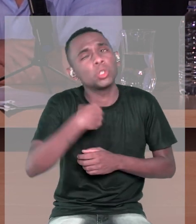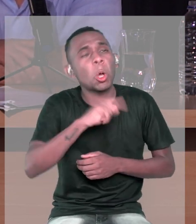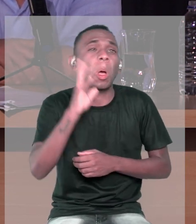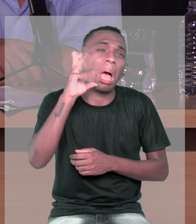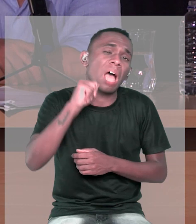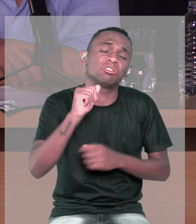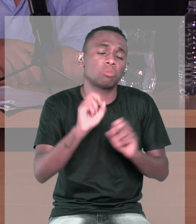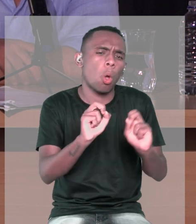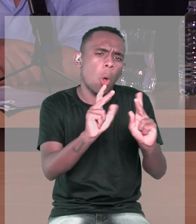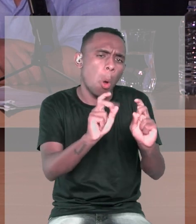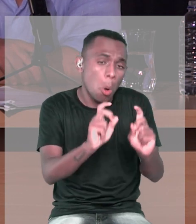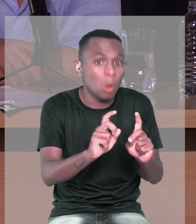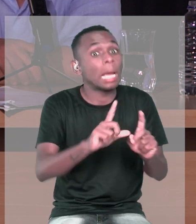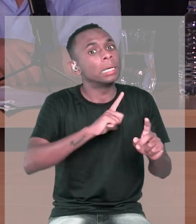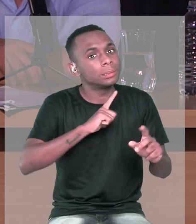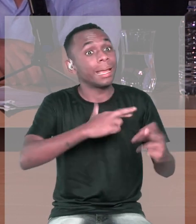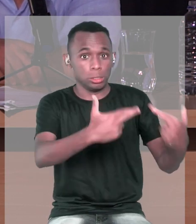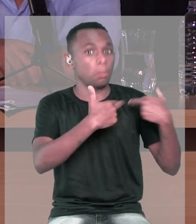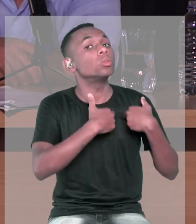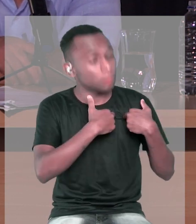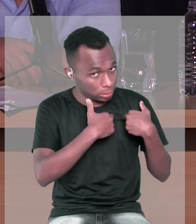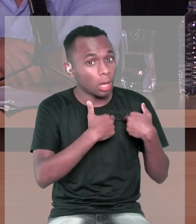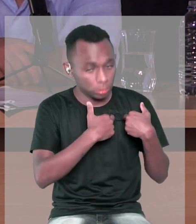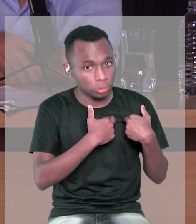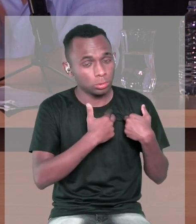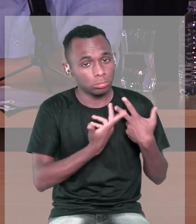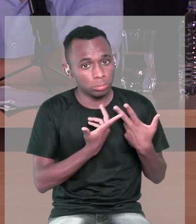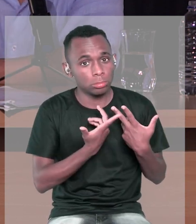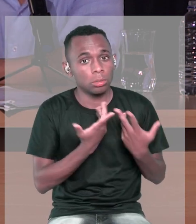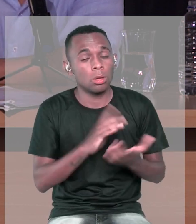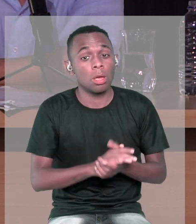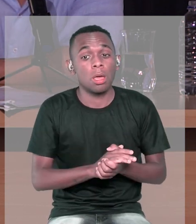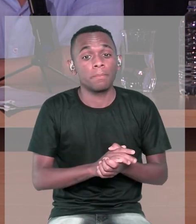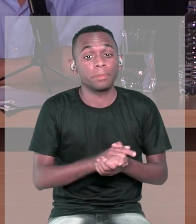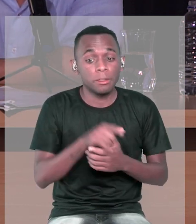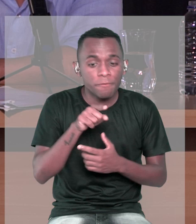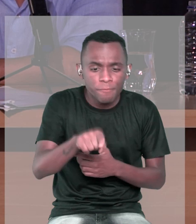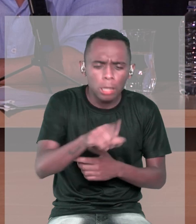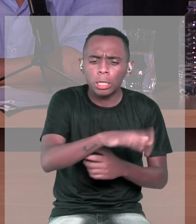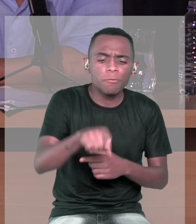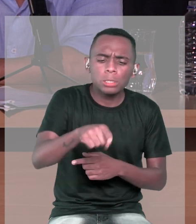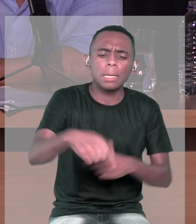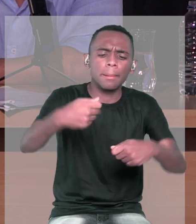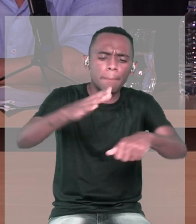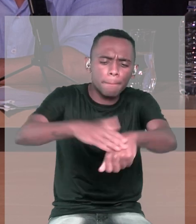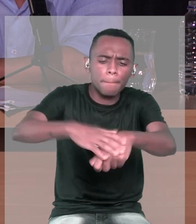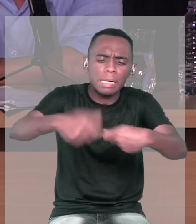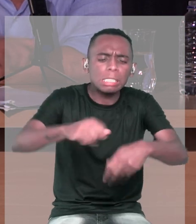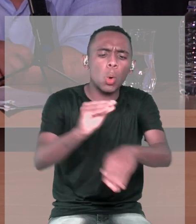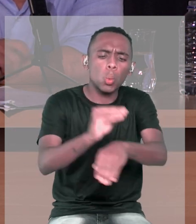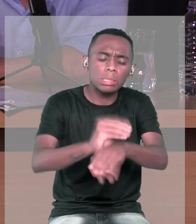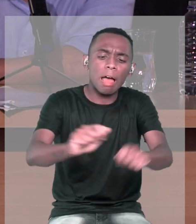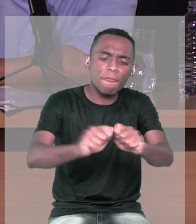acha que é ok, isso gera responsabilidade, a gente fala para as crianças, agora é você que tem que fazer isso, que deve